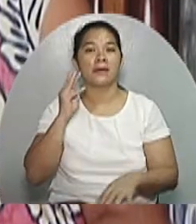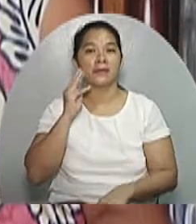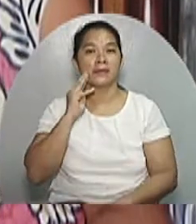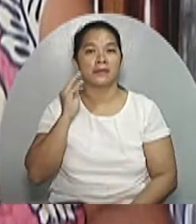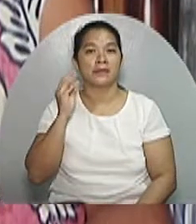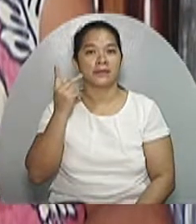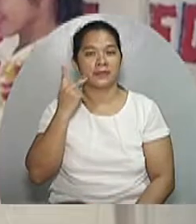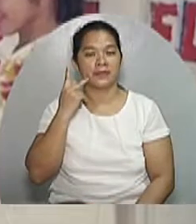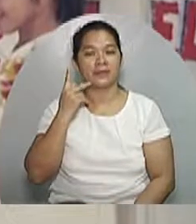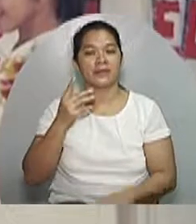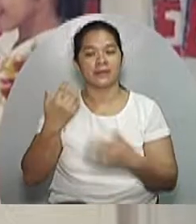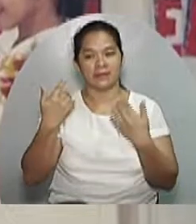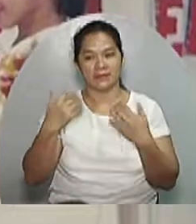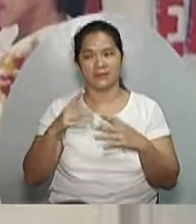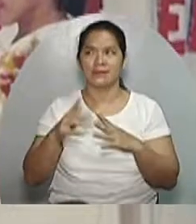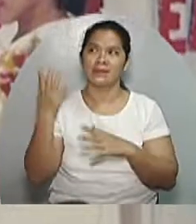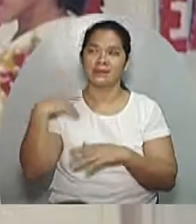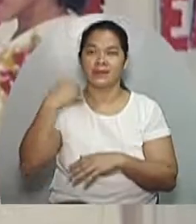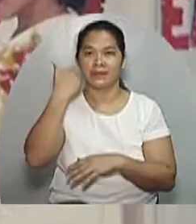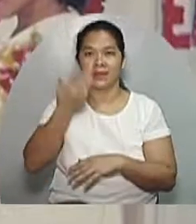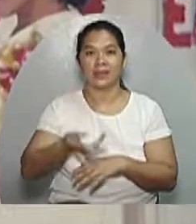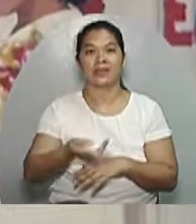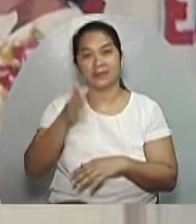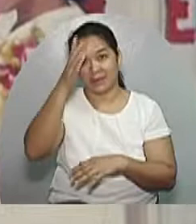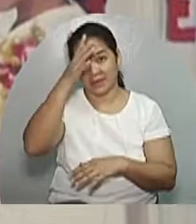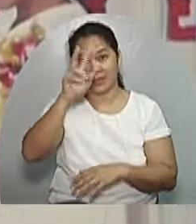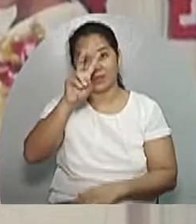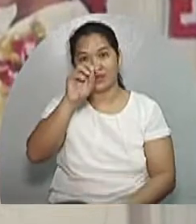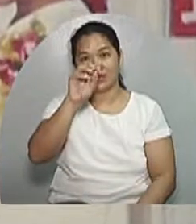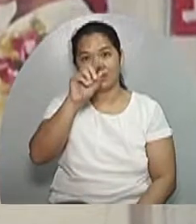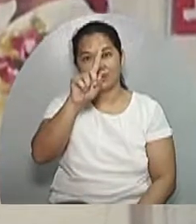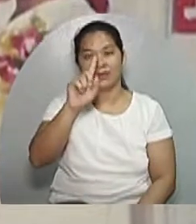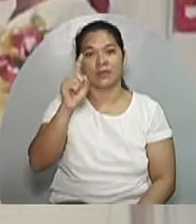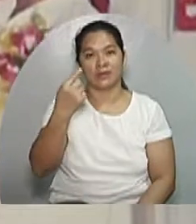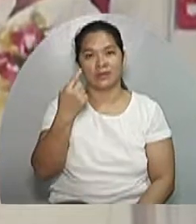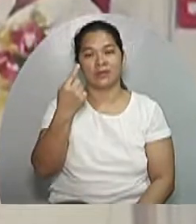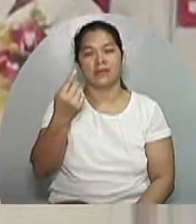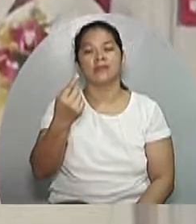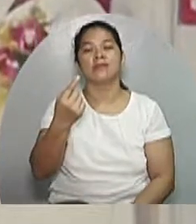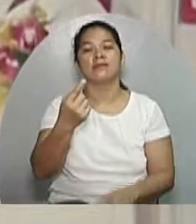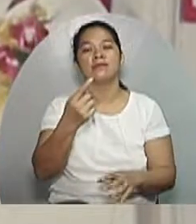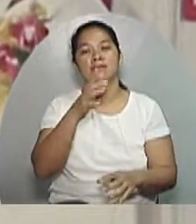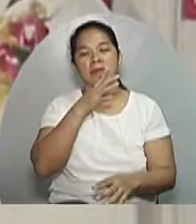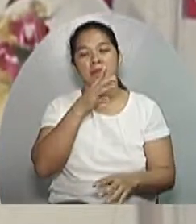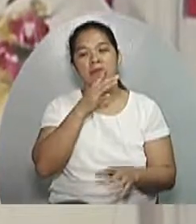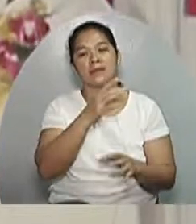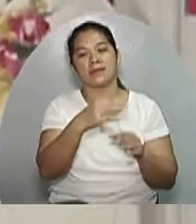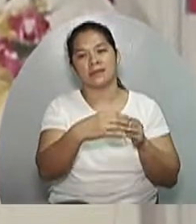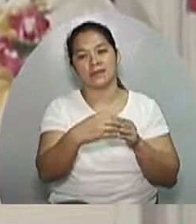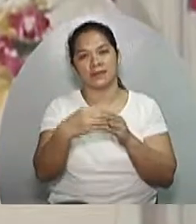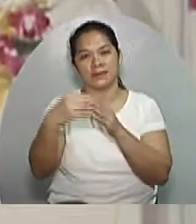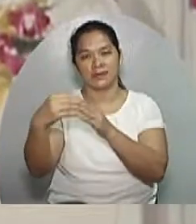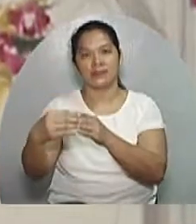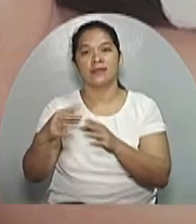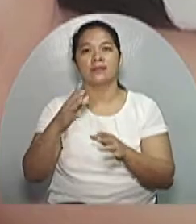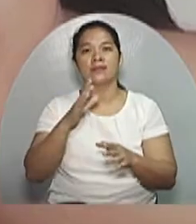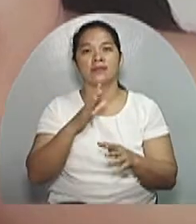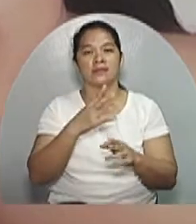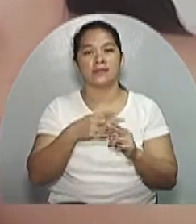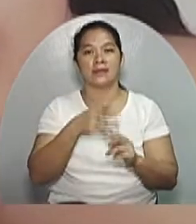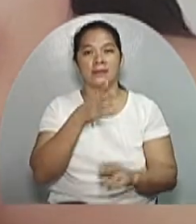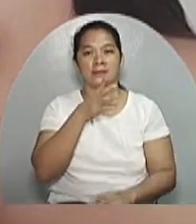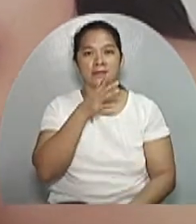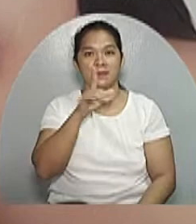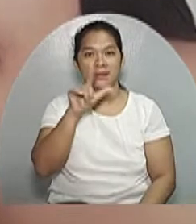si Marian. Mula nang mamatay ang kanyang ama noong 2001, mag-isa na lamang silang itinaguyod ng kanilang ina na